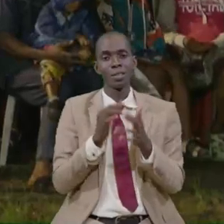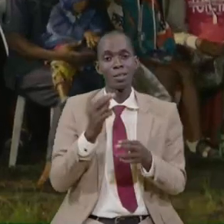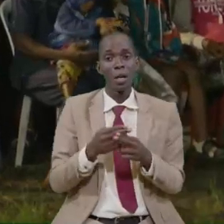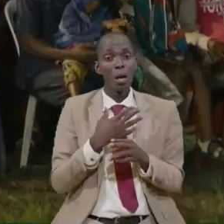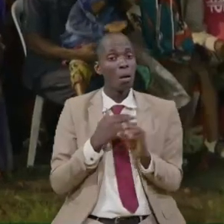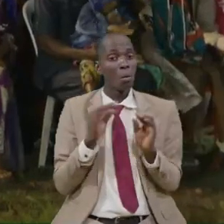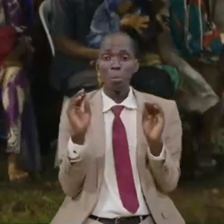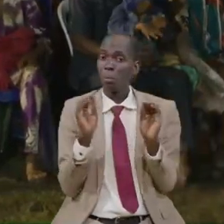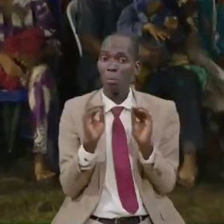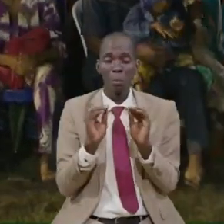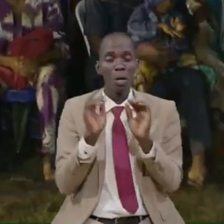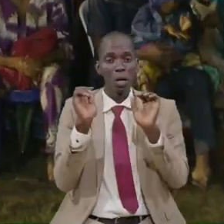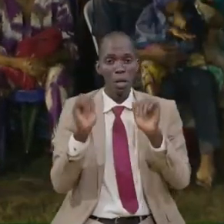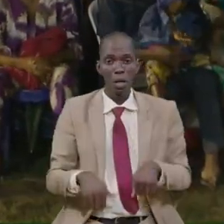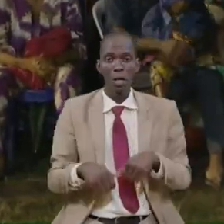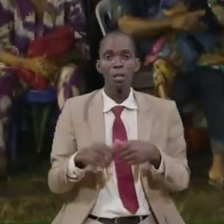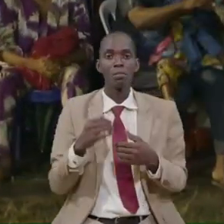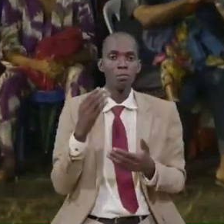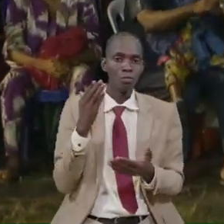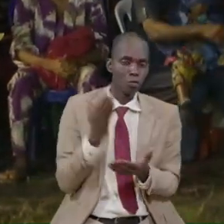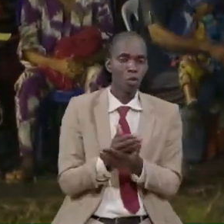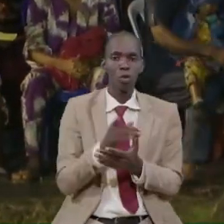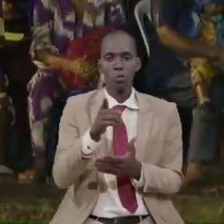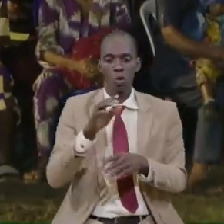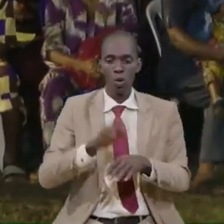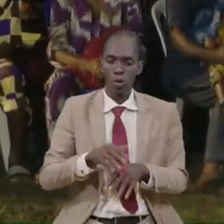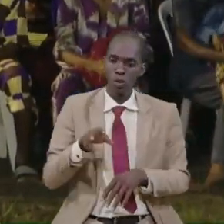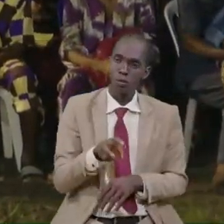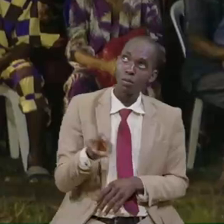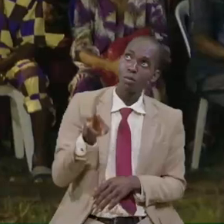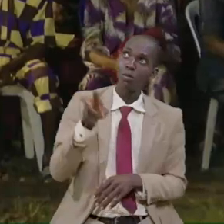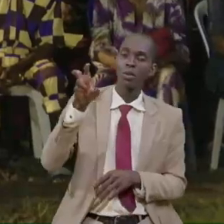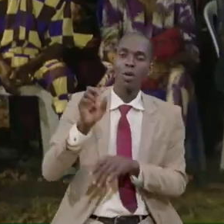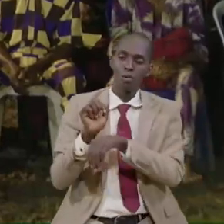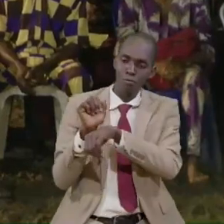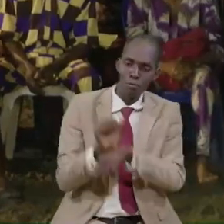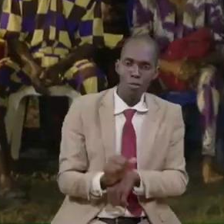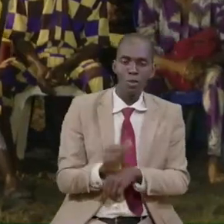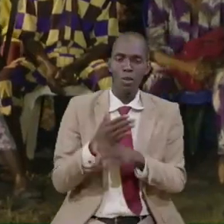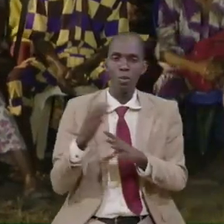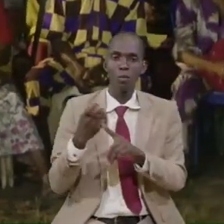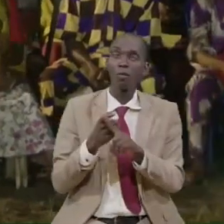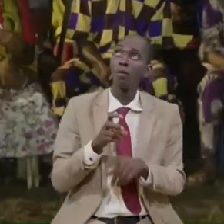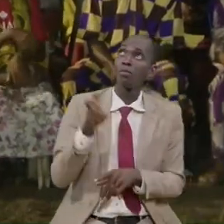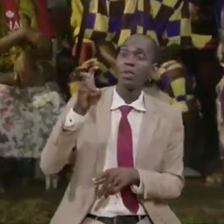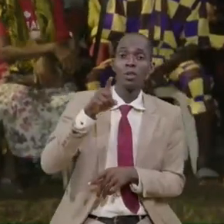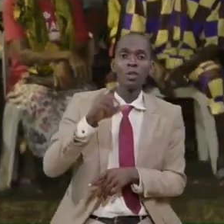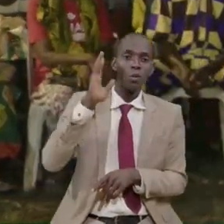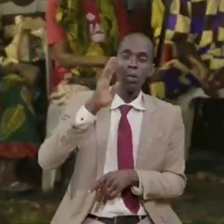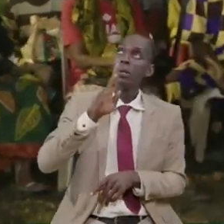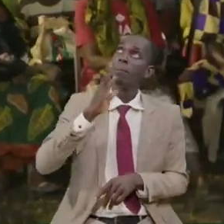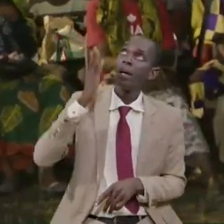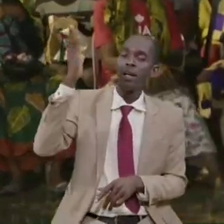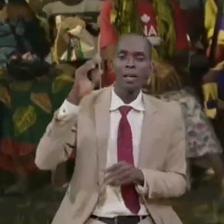rien ne peut venir vous croiser le chemin pour vous empêcher. Vous serez